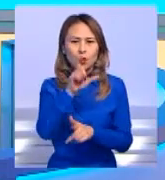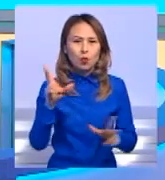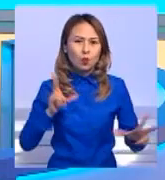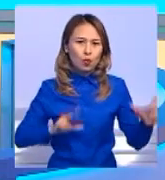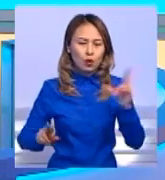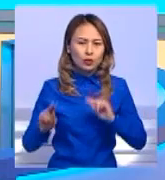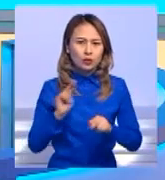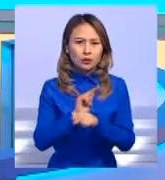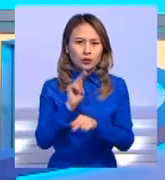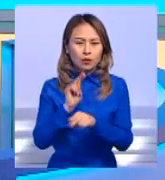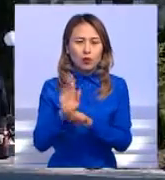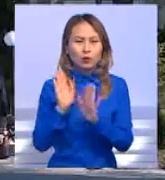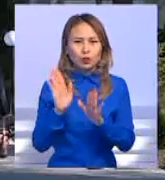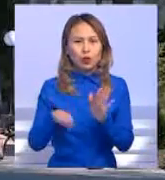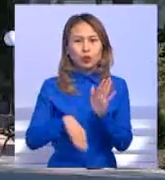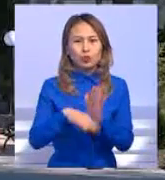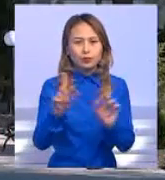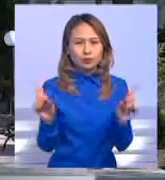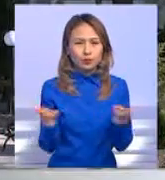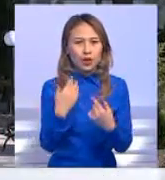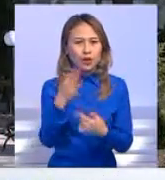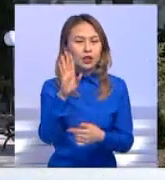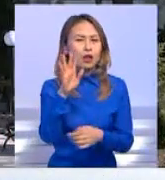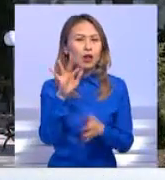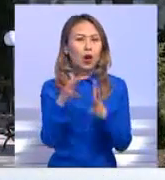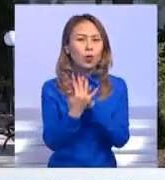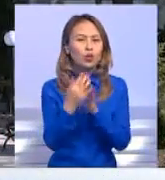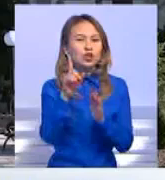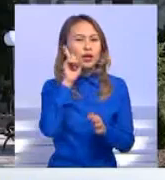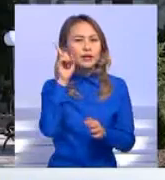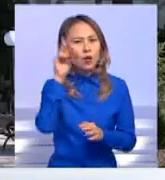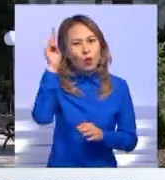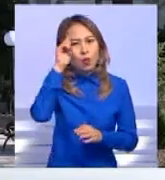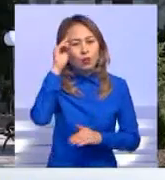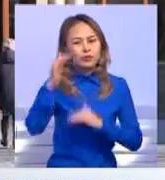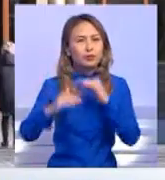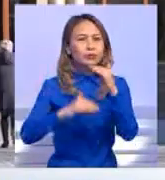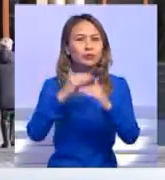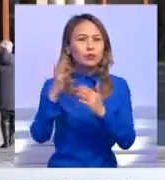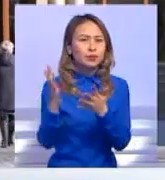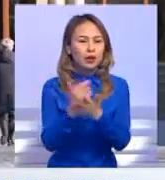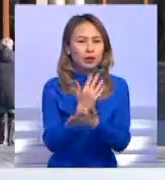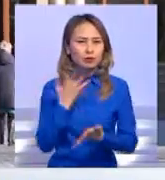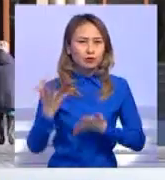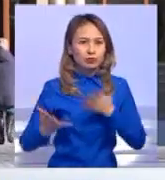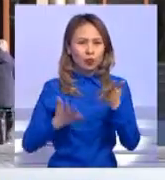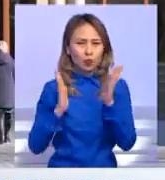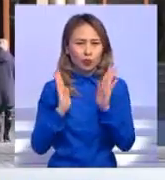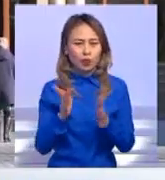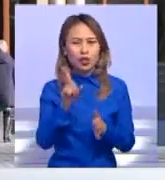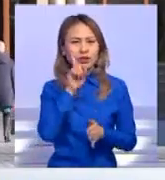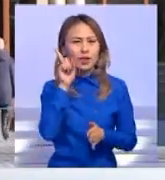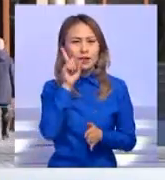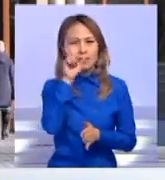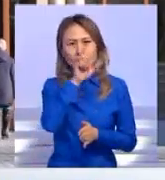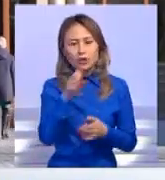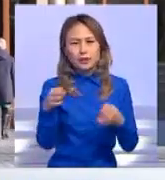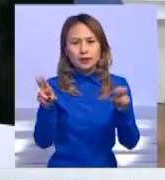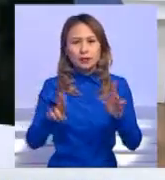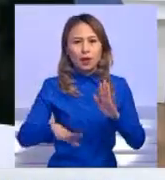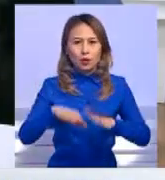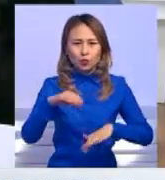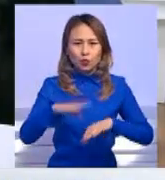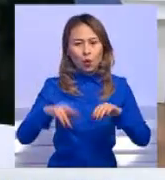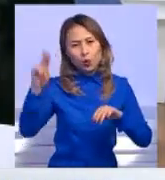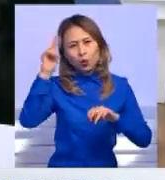даярлауға тың серпін береді. Бұл бастама ауыл жастарының жоғарғы білім алуға деген ұмтылысын арттырады. Сондай-ақ жас мамандарды